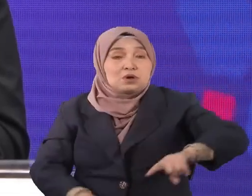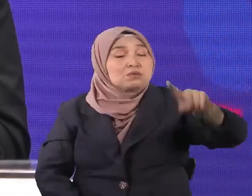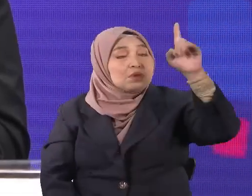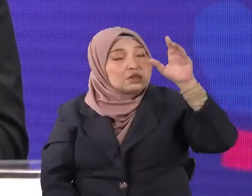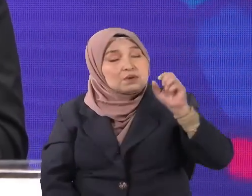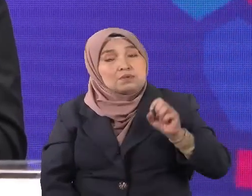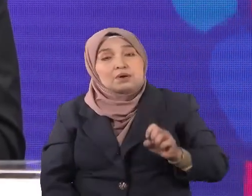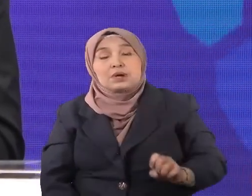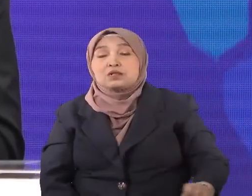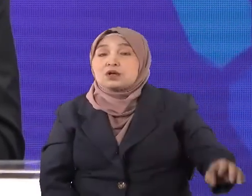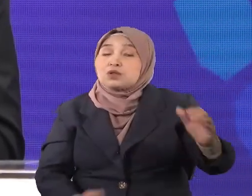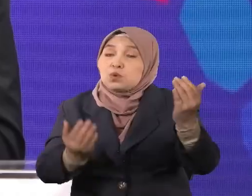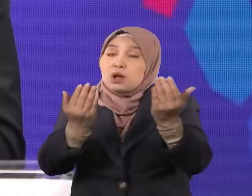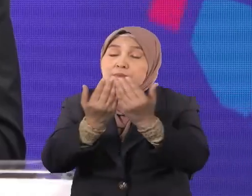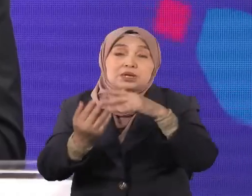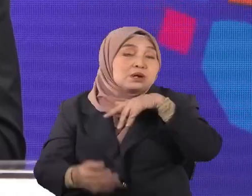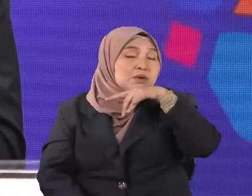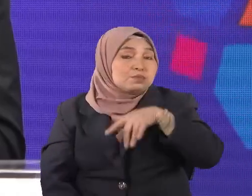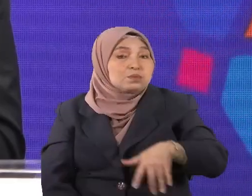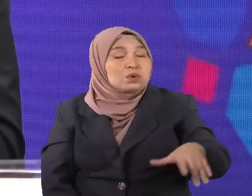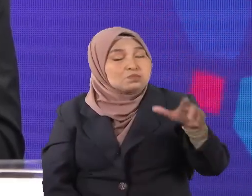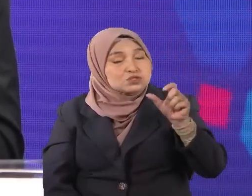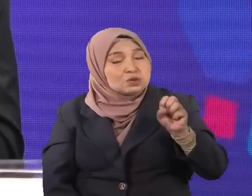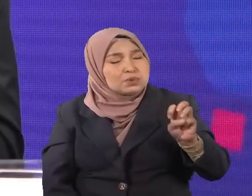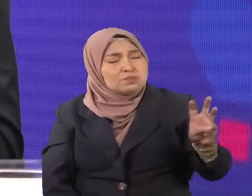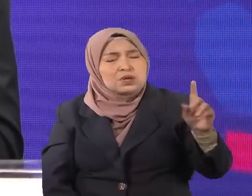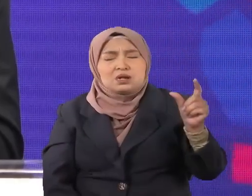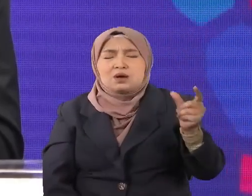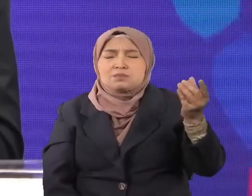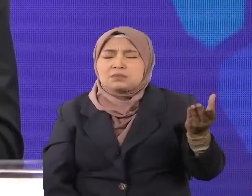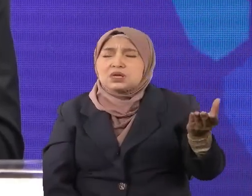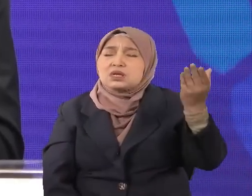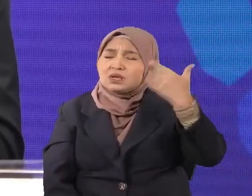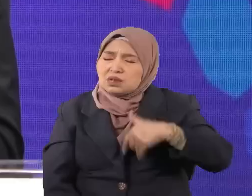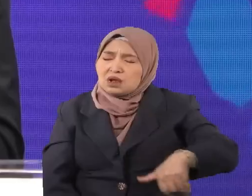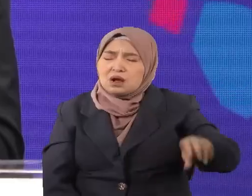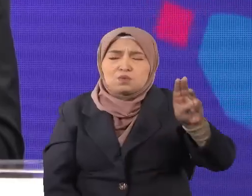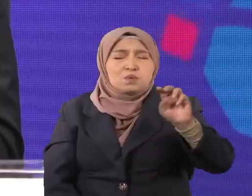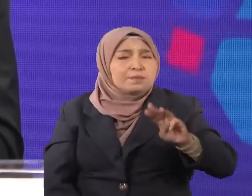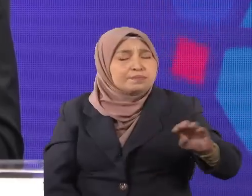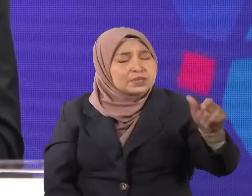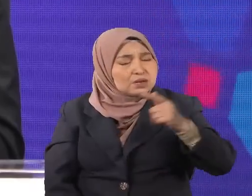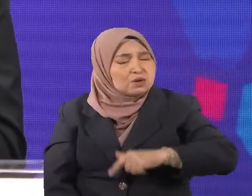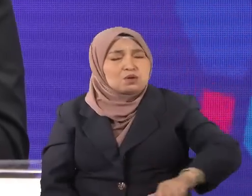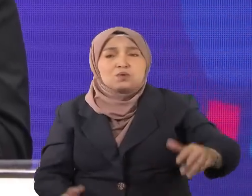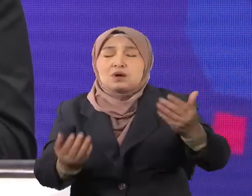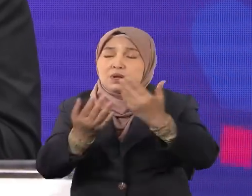Rahimin. Wa sallallahu ala sayyidina Muhammadin nabiyil ummi wa ala alihi wa sahbihi wa baraka wa